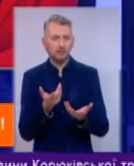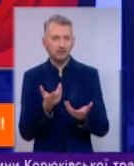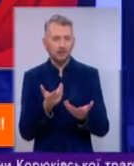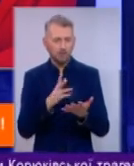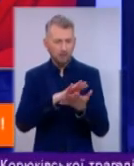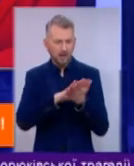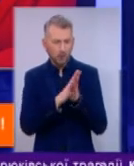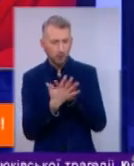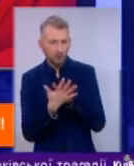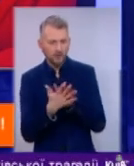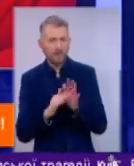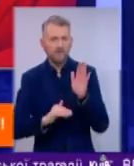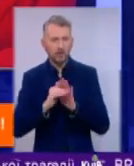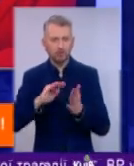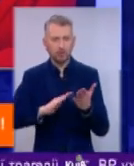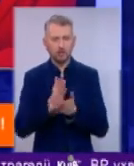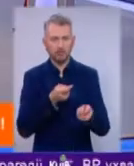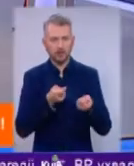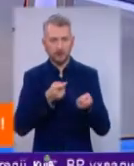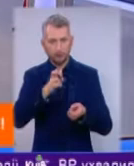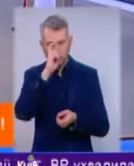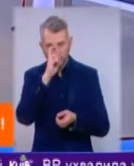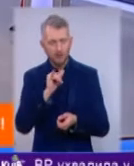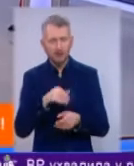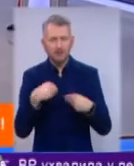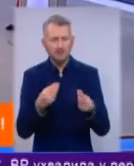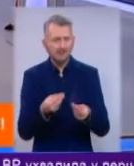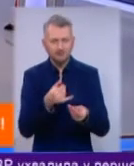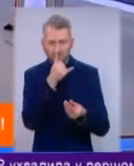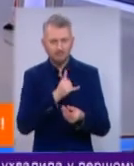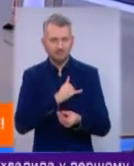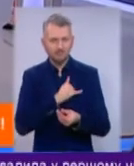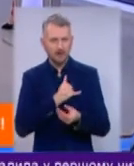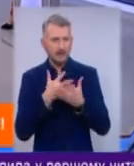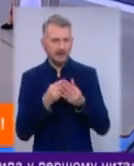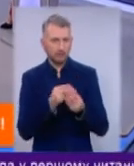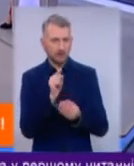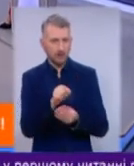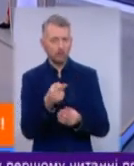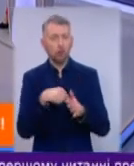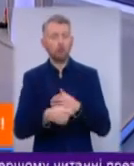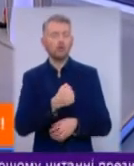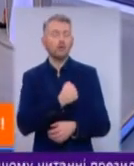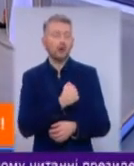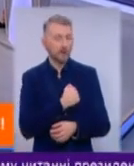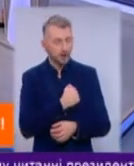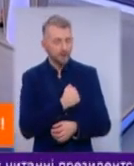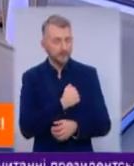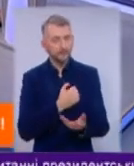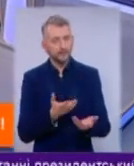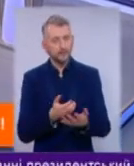перекручуються вищим політичним керівництвом держави і не дають нам змоги дійсно тиснути на них. Тому що,